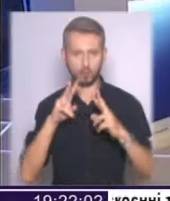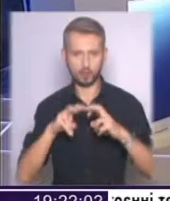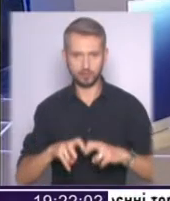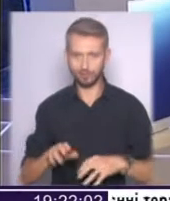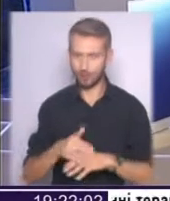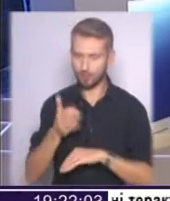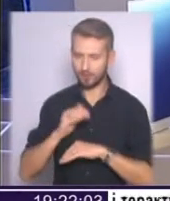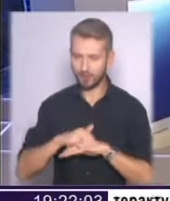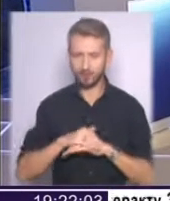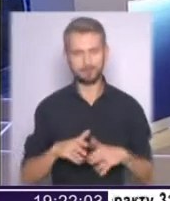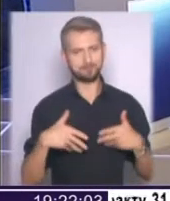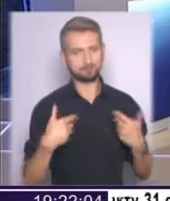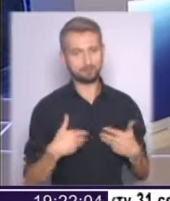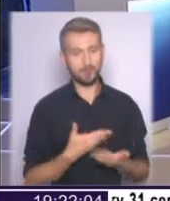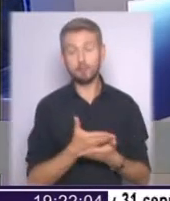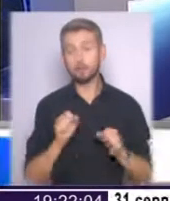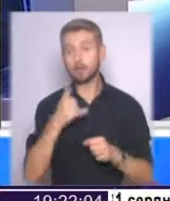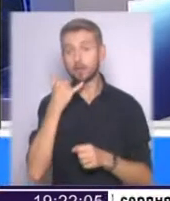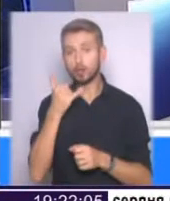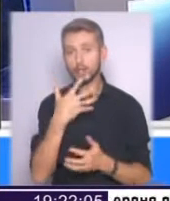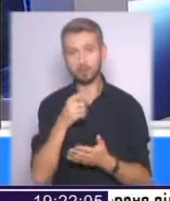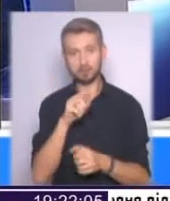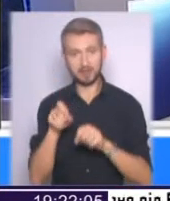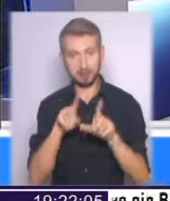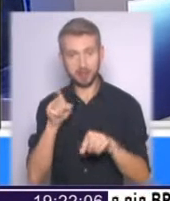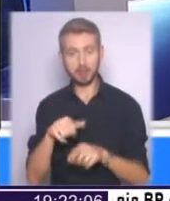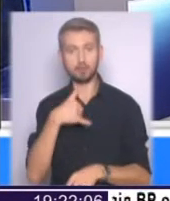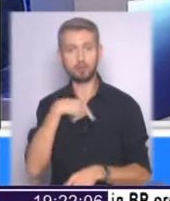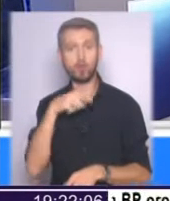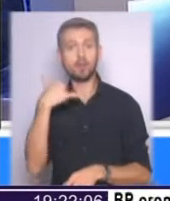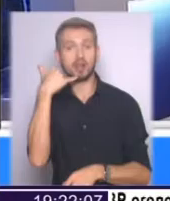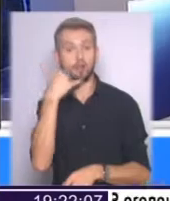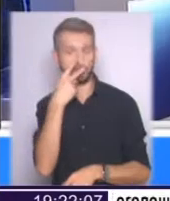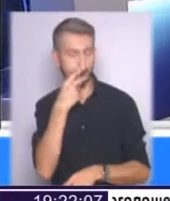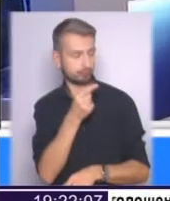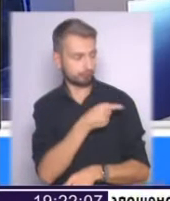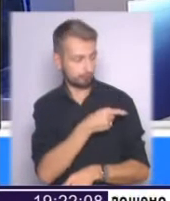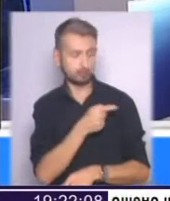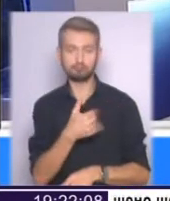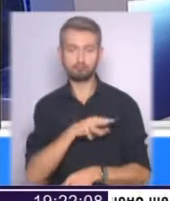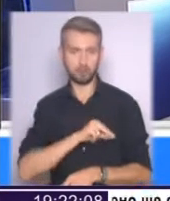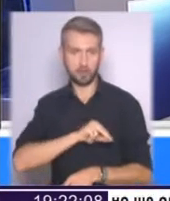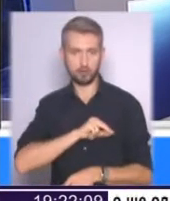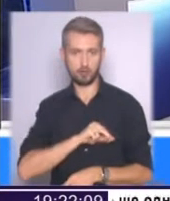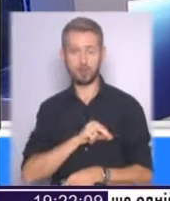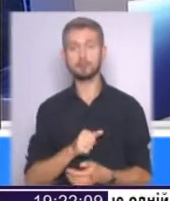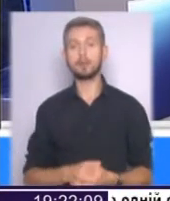вечора. Телефонуйте зі своїми запитаннями, шановні глядачі. Телефон нашого прямого ефіру вже починає свою роботу. Його номер